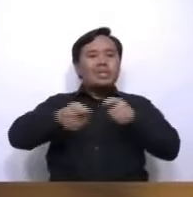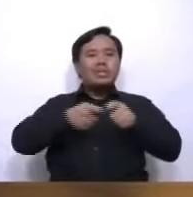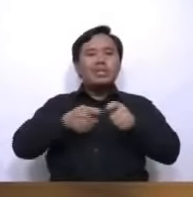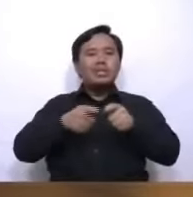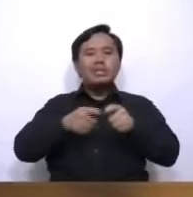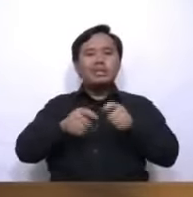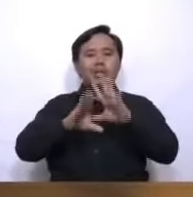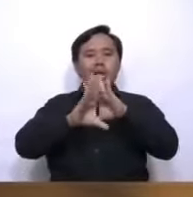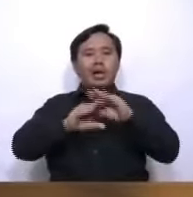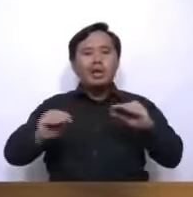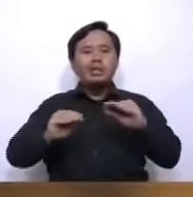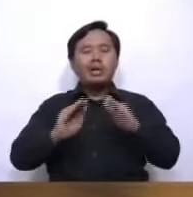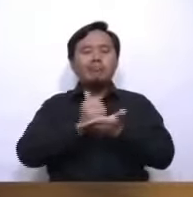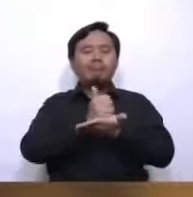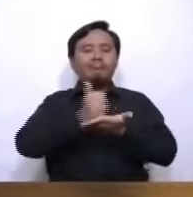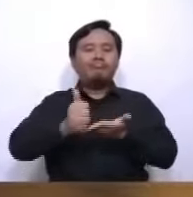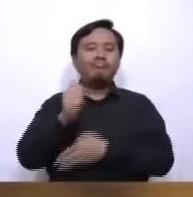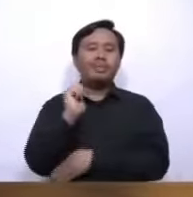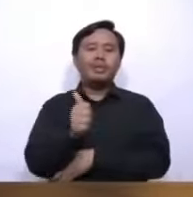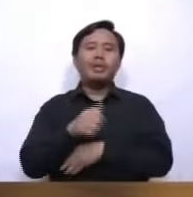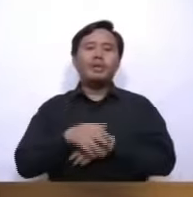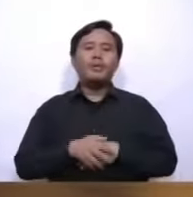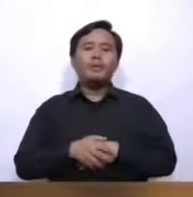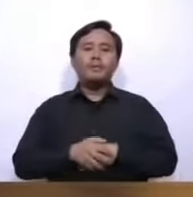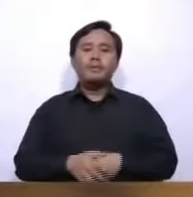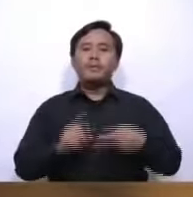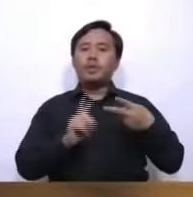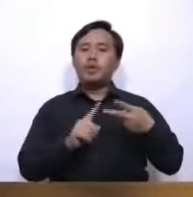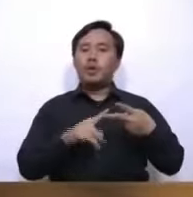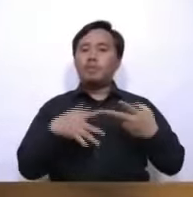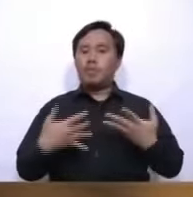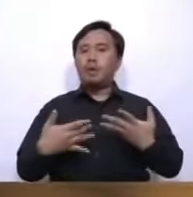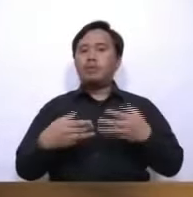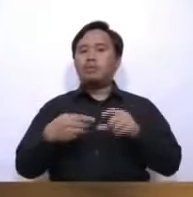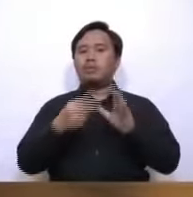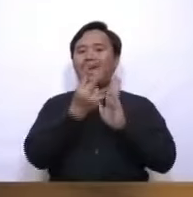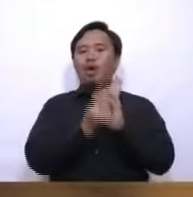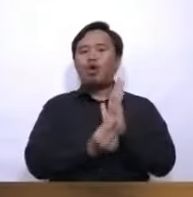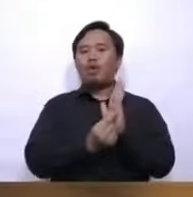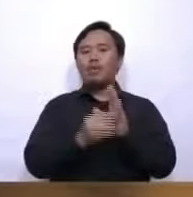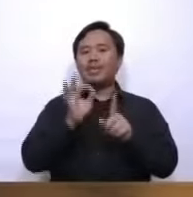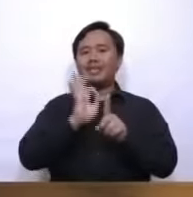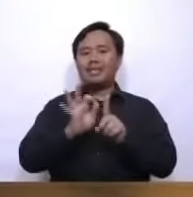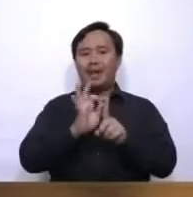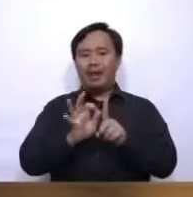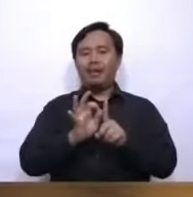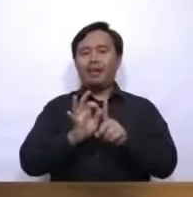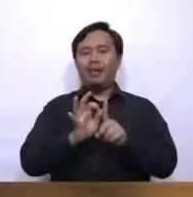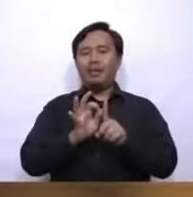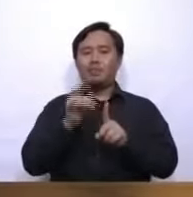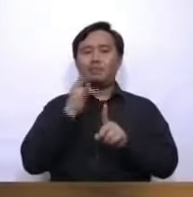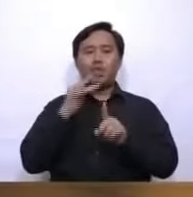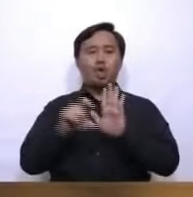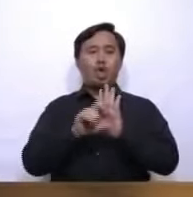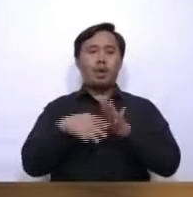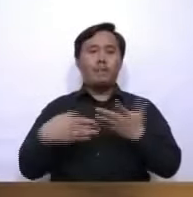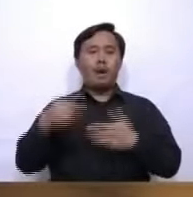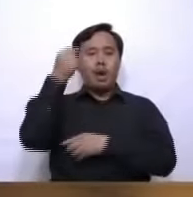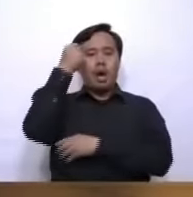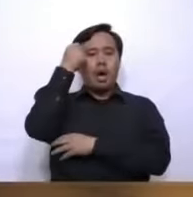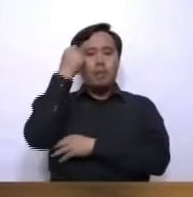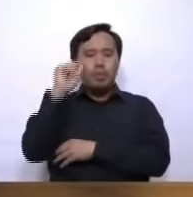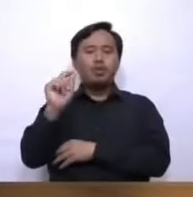dengan secara sempurna. Yang kedua, Akademi Digital yaitu adalah sebuah perguruan tinggi